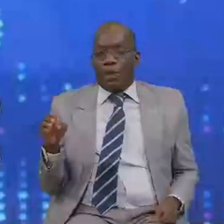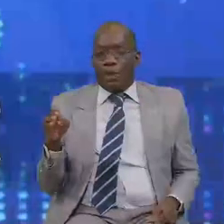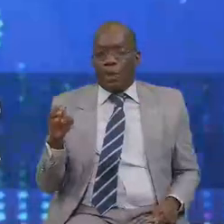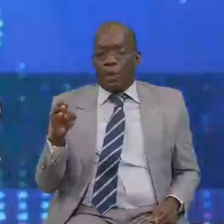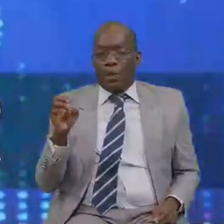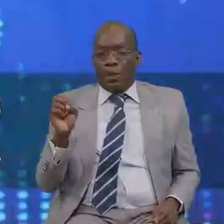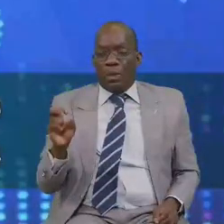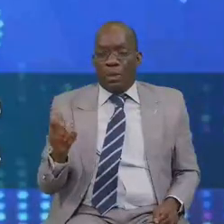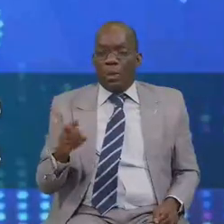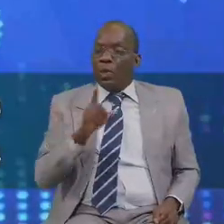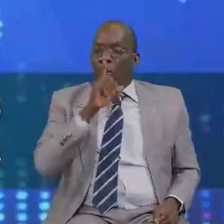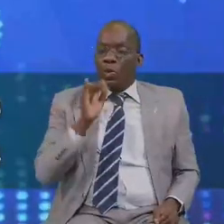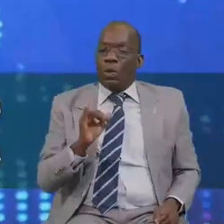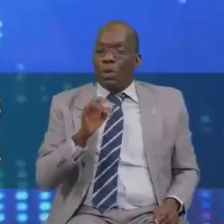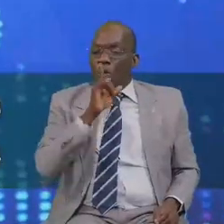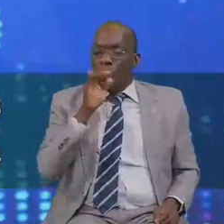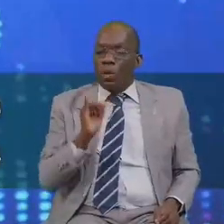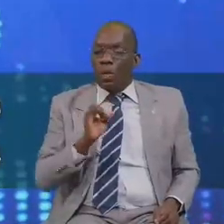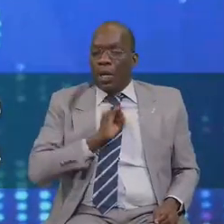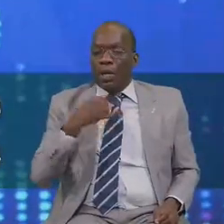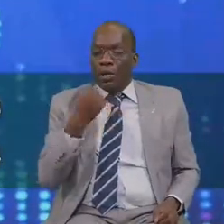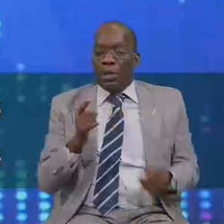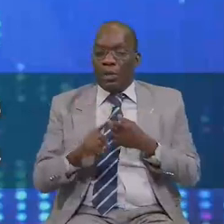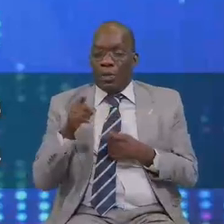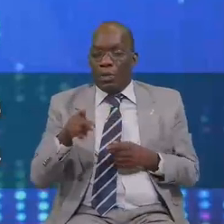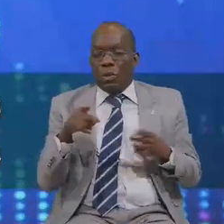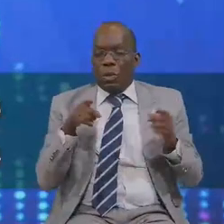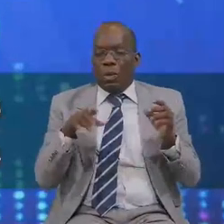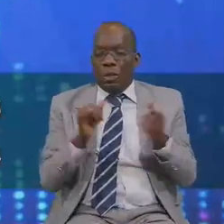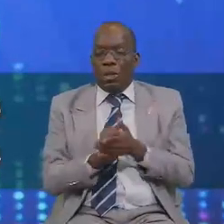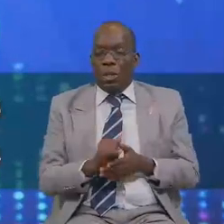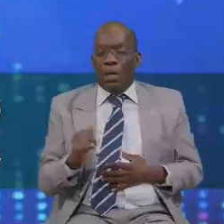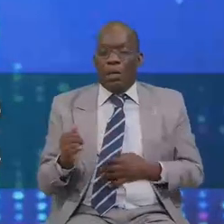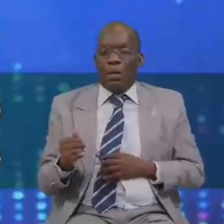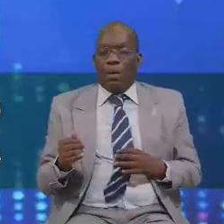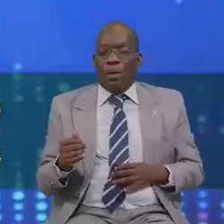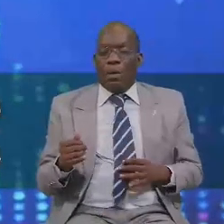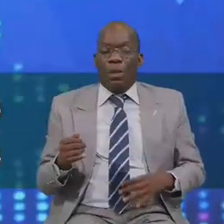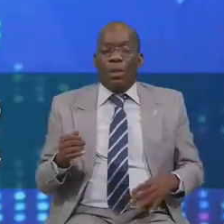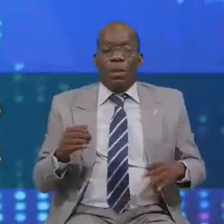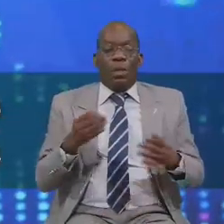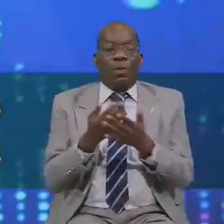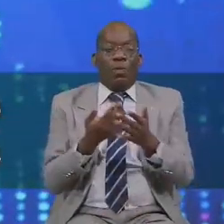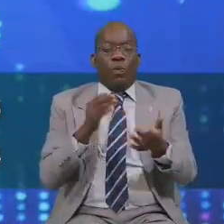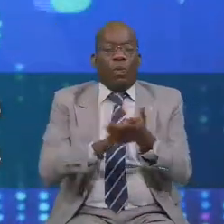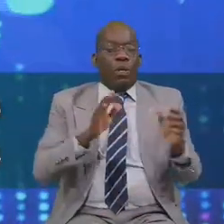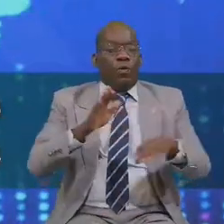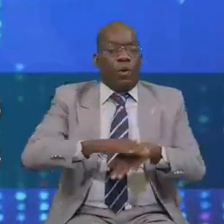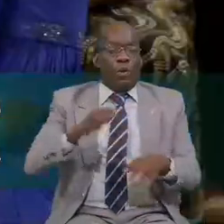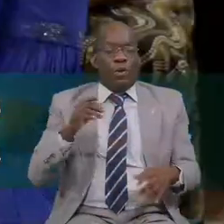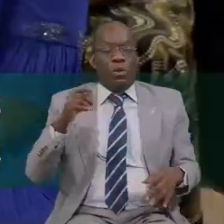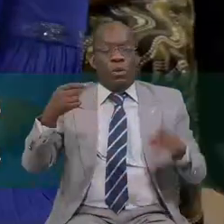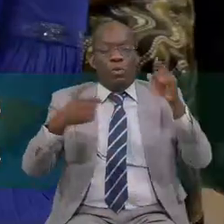dis. Celui qui croit en moi fera les œuvres que je fais. Et il en fera de plus grandes.